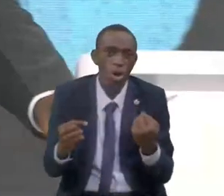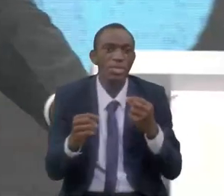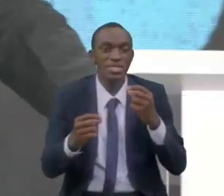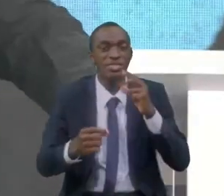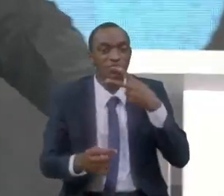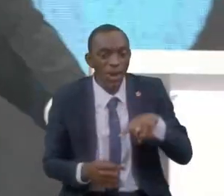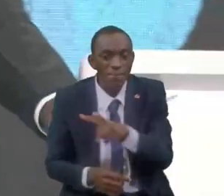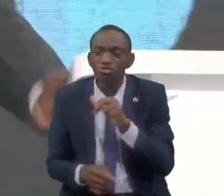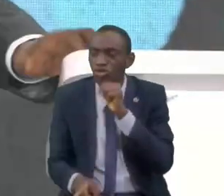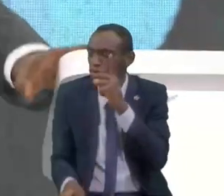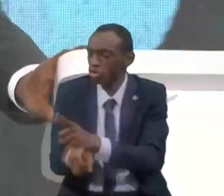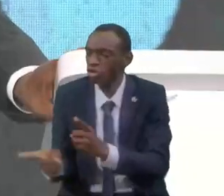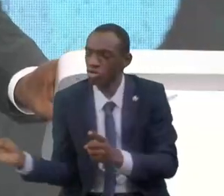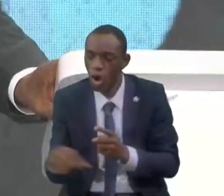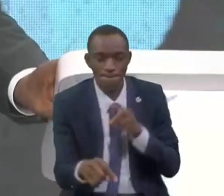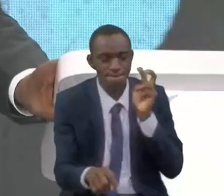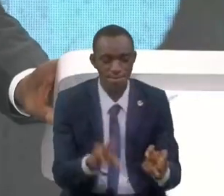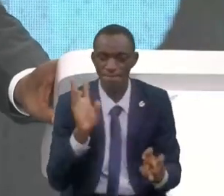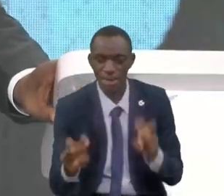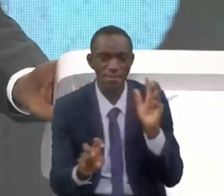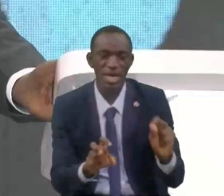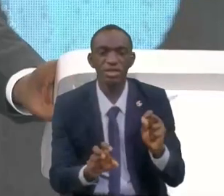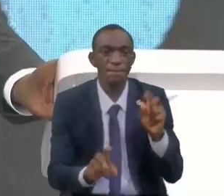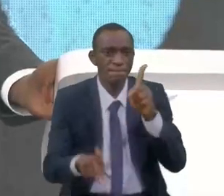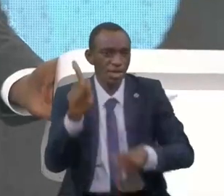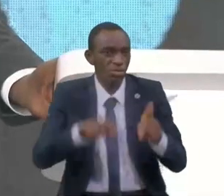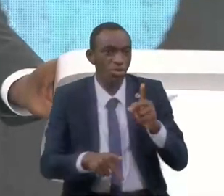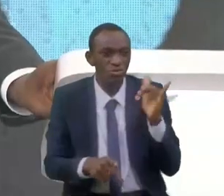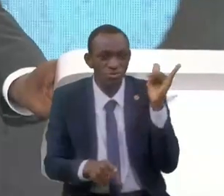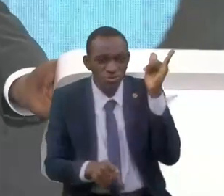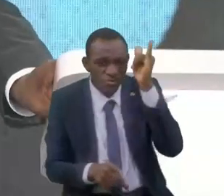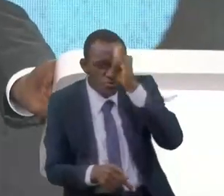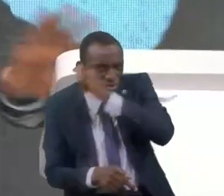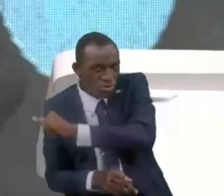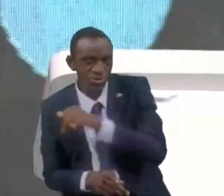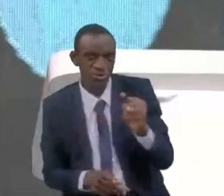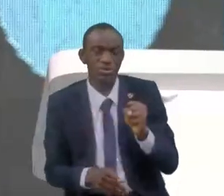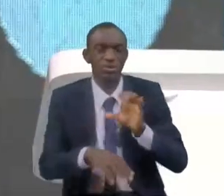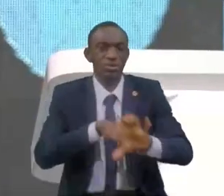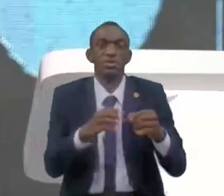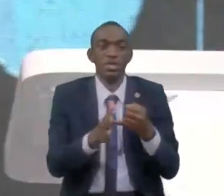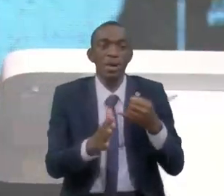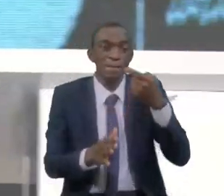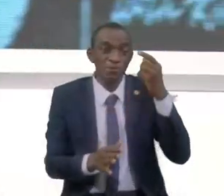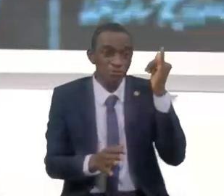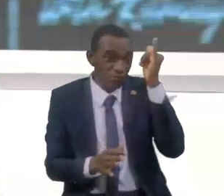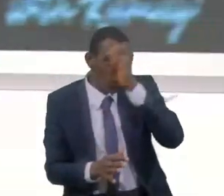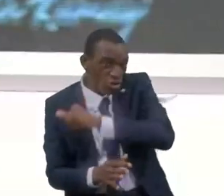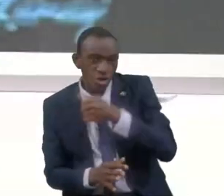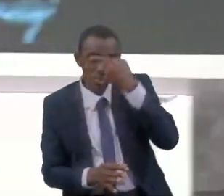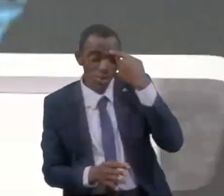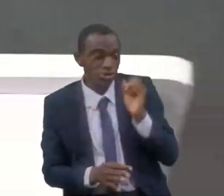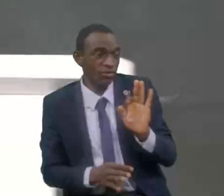venir simplement mordre tel ou mordre tel. Les insensés, par leur conduite coupable. Les